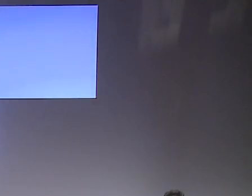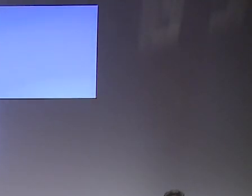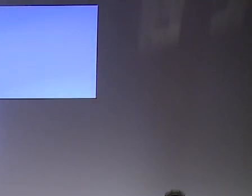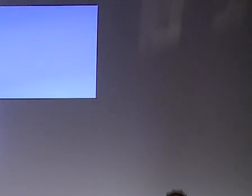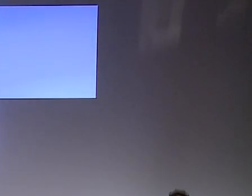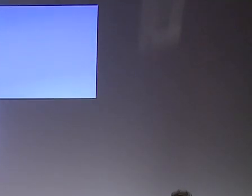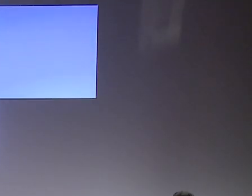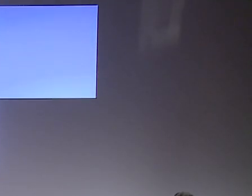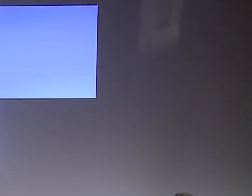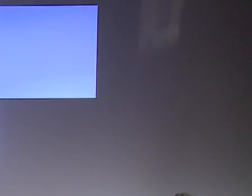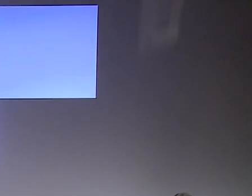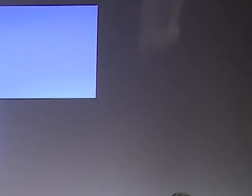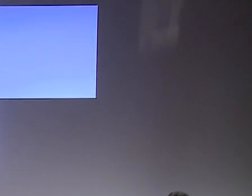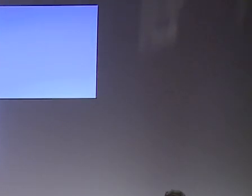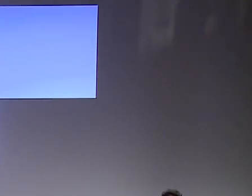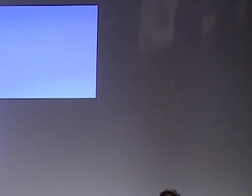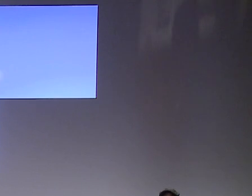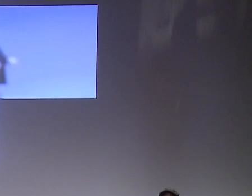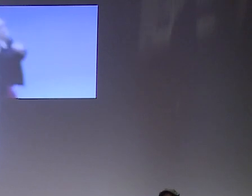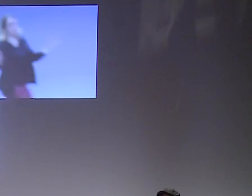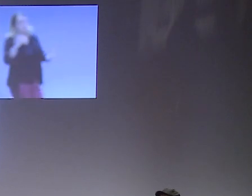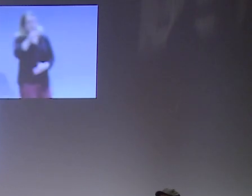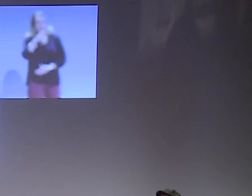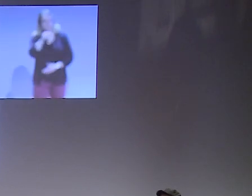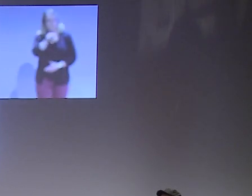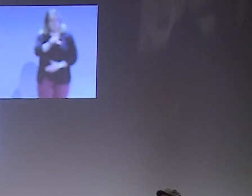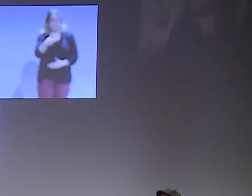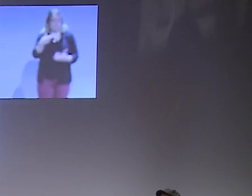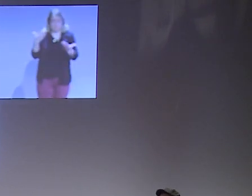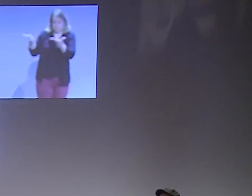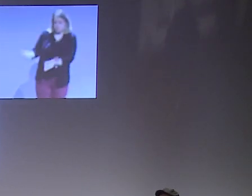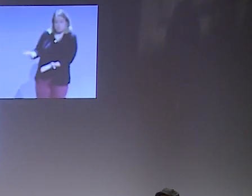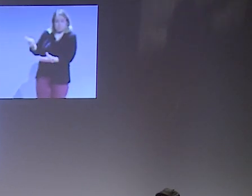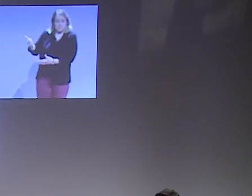Donc voilà, vous avez entendu Tinan Leroy, qui a été pour moi